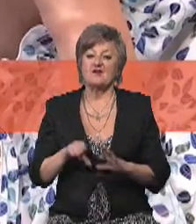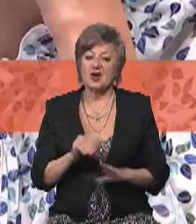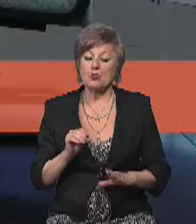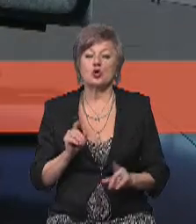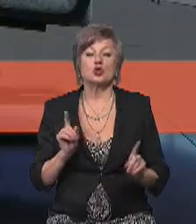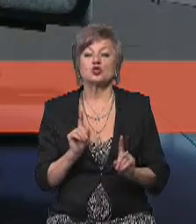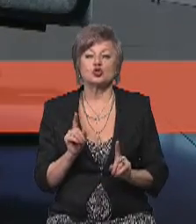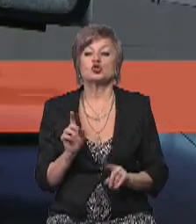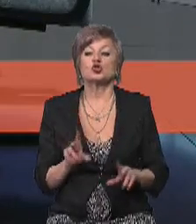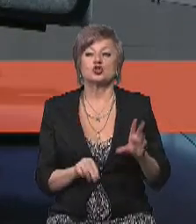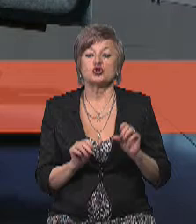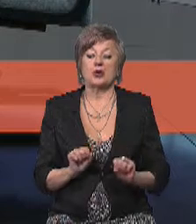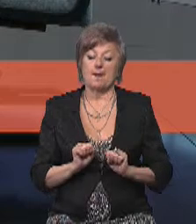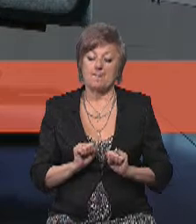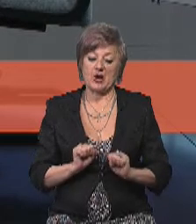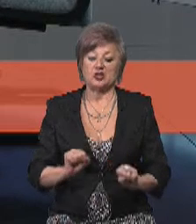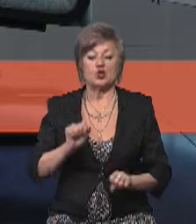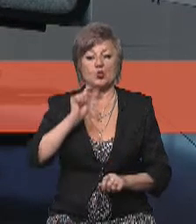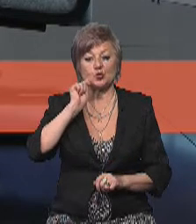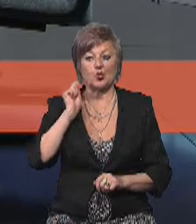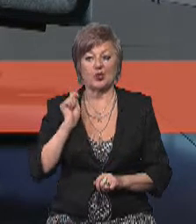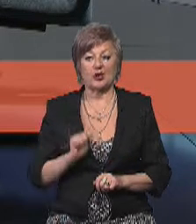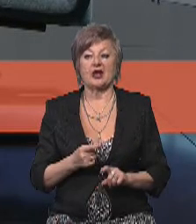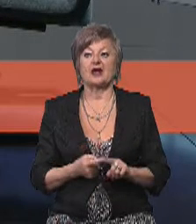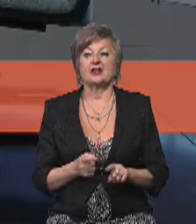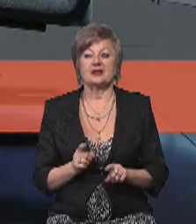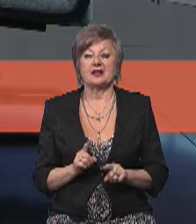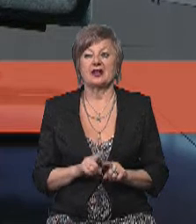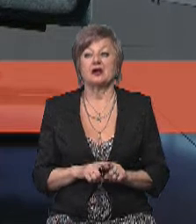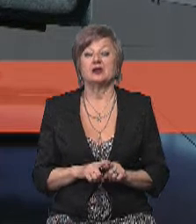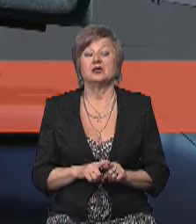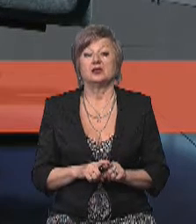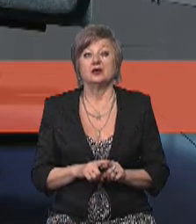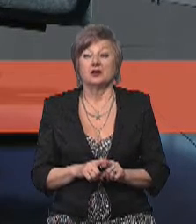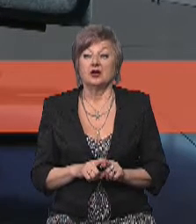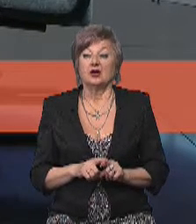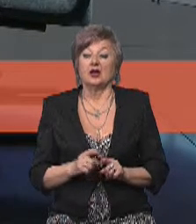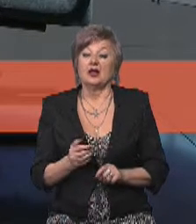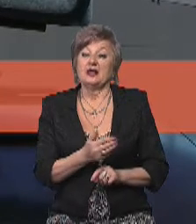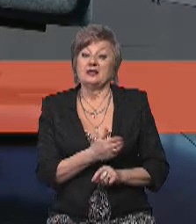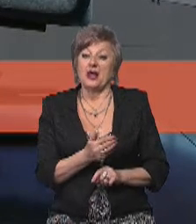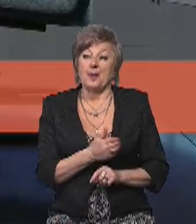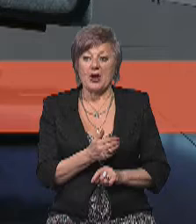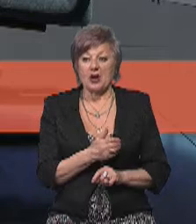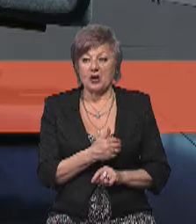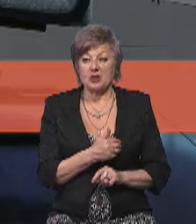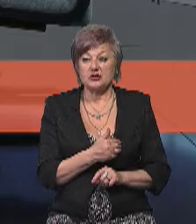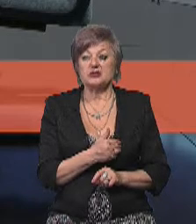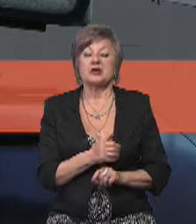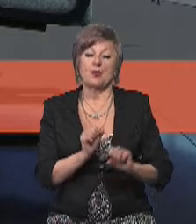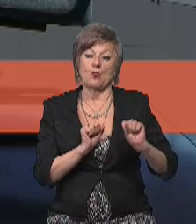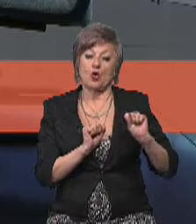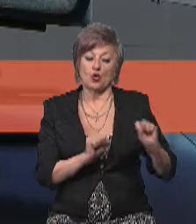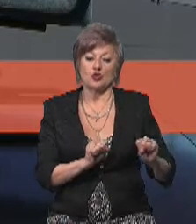що патріот України, той, хто реально її намагається і